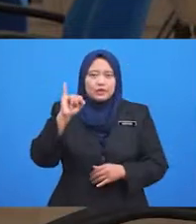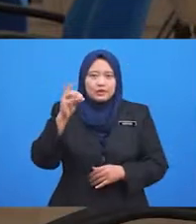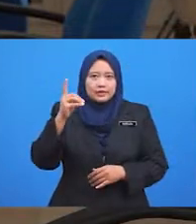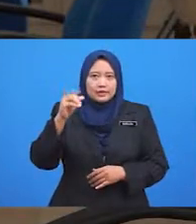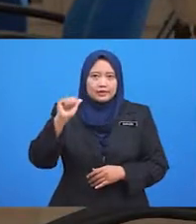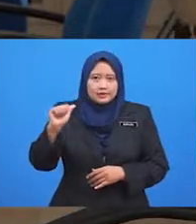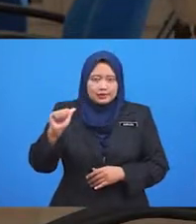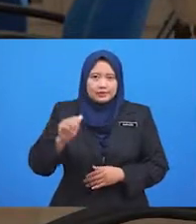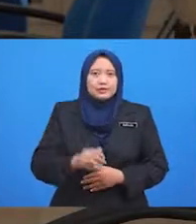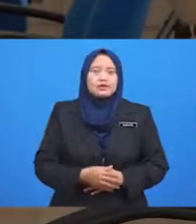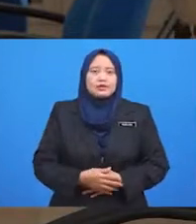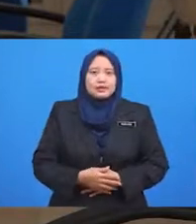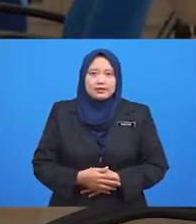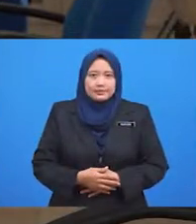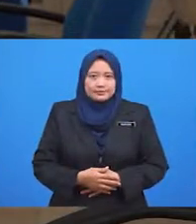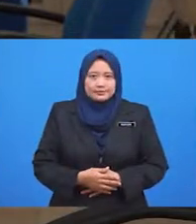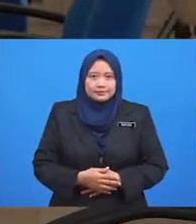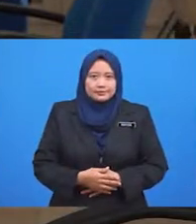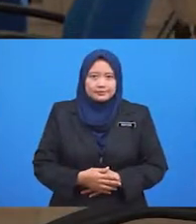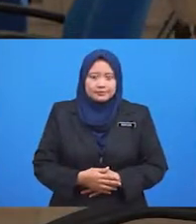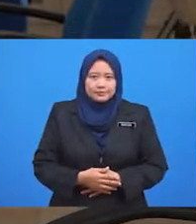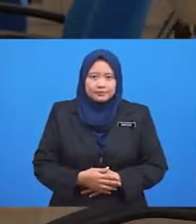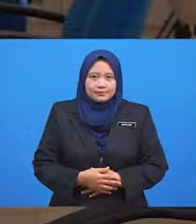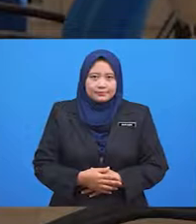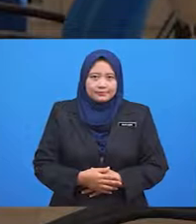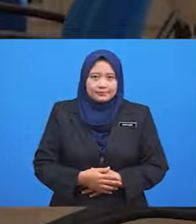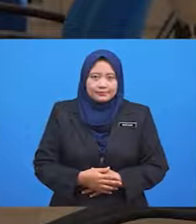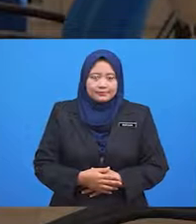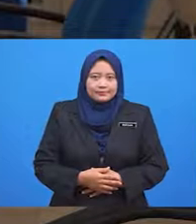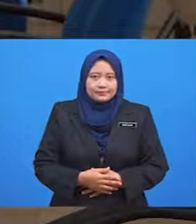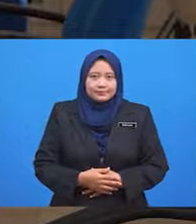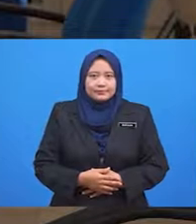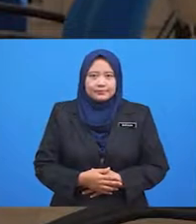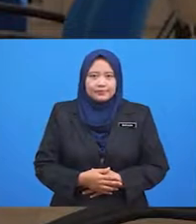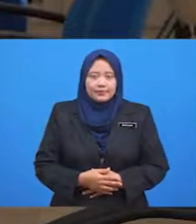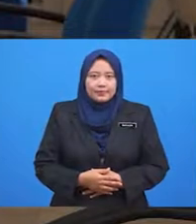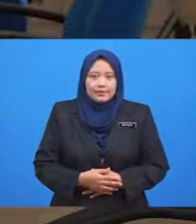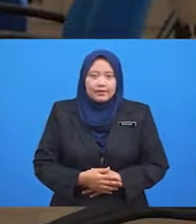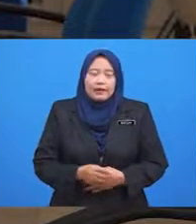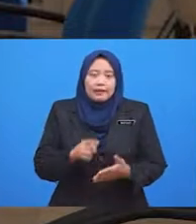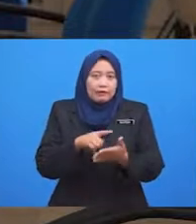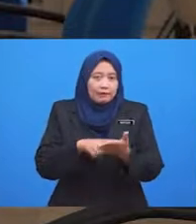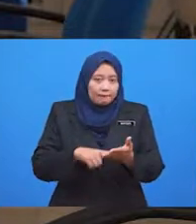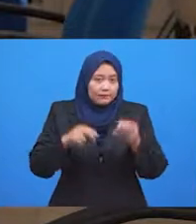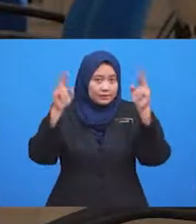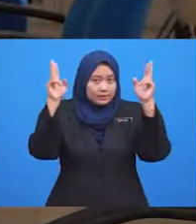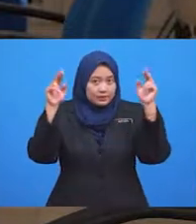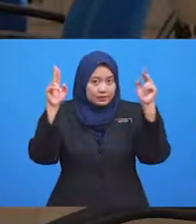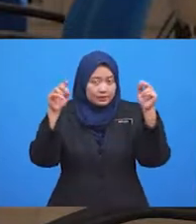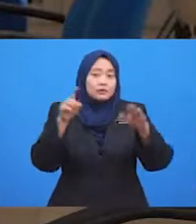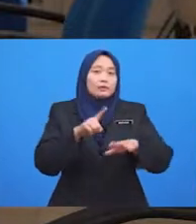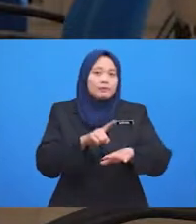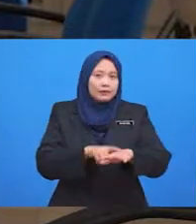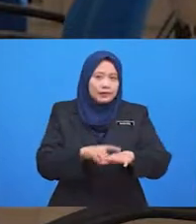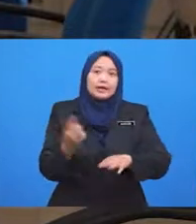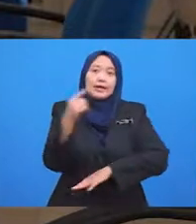Kolej Vokasional Datuk Undang Haji Mohamad Sharif, Rembau, Negeri Sembilan. Apakah topik yang ingin dibincangkan pada hari